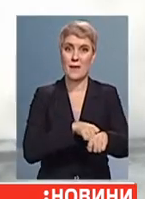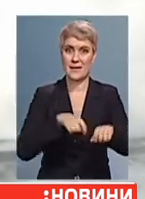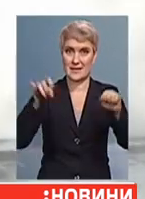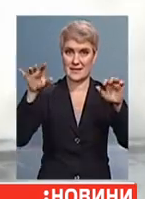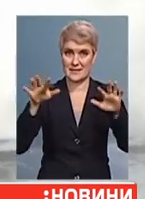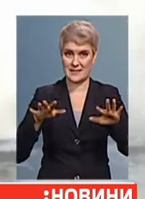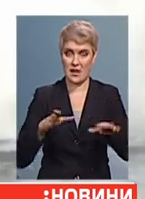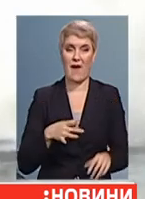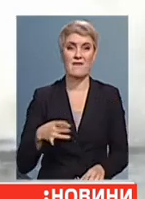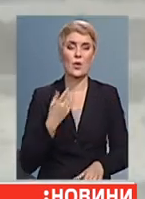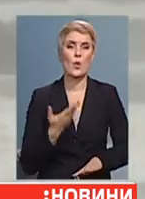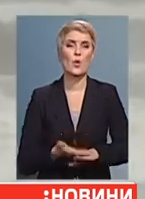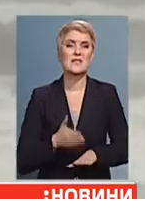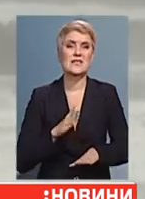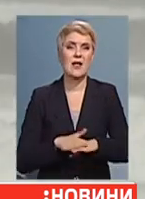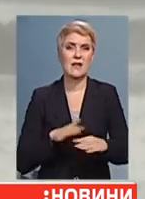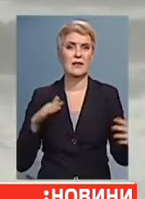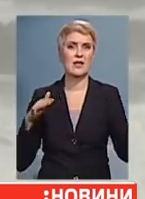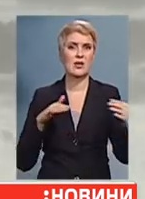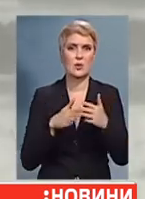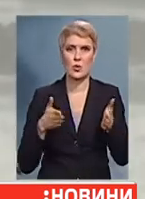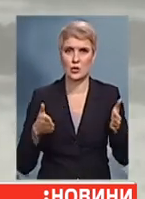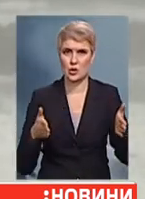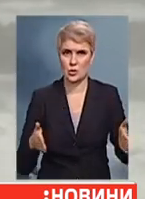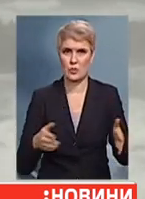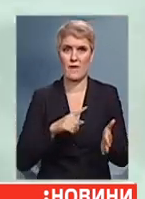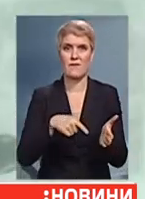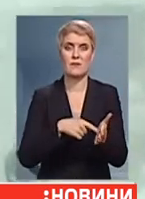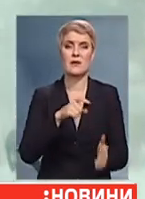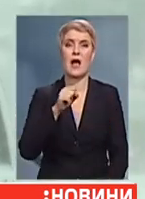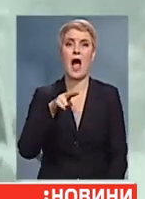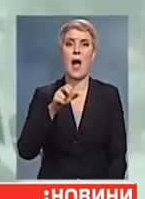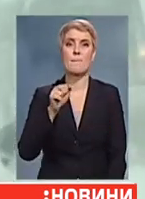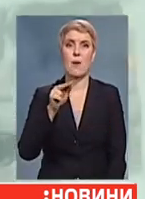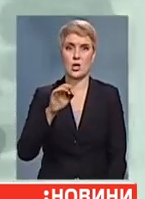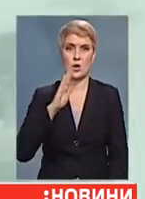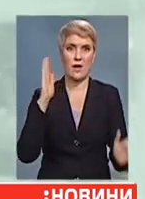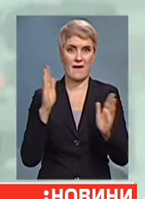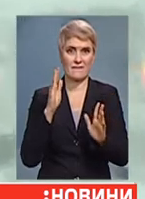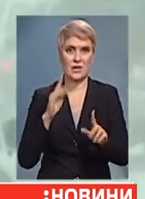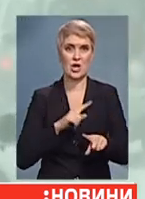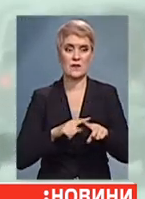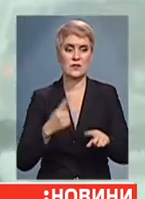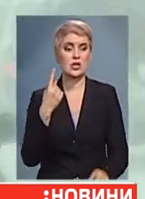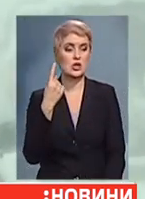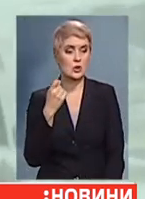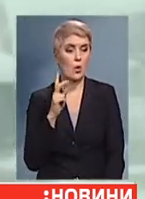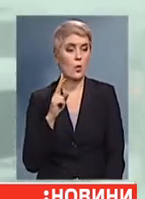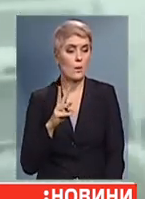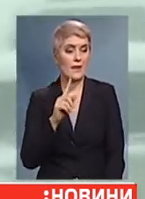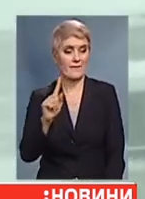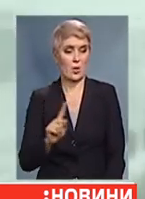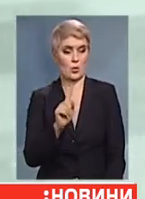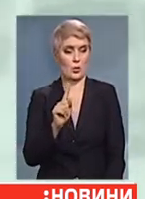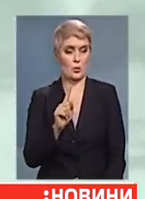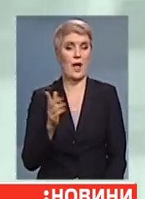в регіоні ускладнений дорожній рух. У місті Хапачо швидкість вітру перевищує 100 кілометрів за годину. Метеорологи